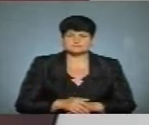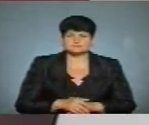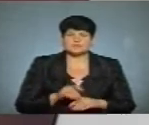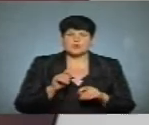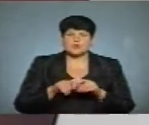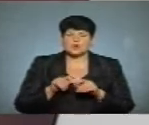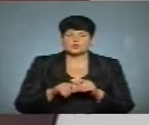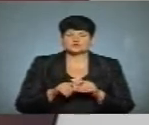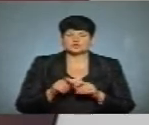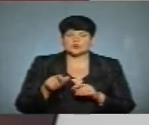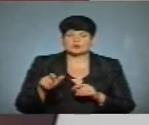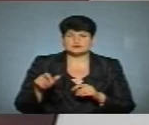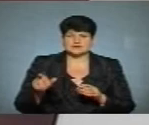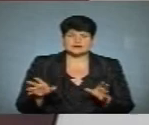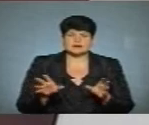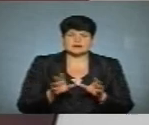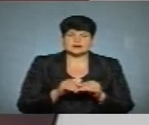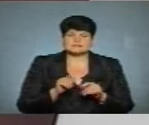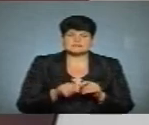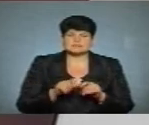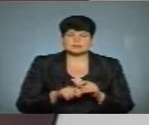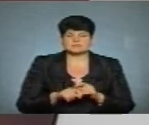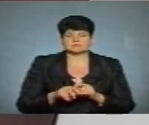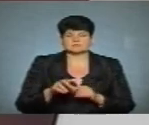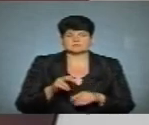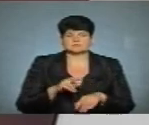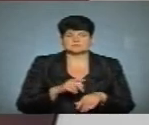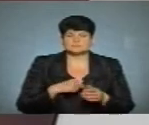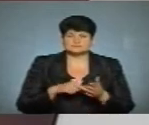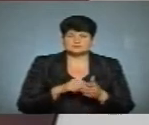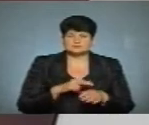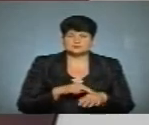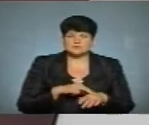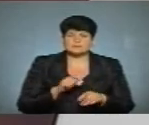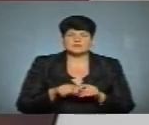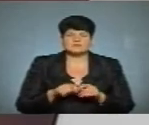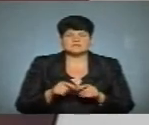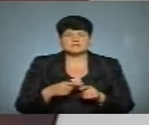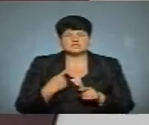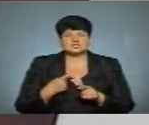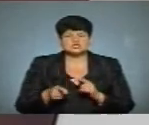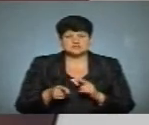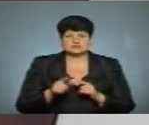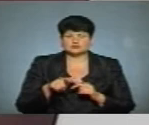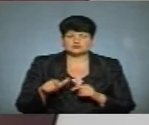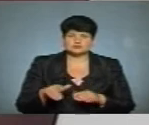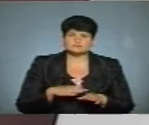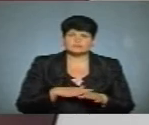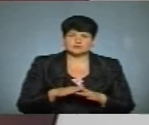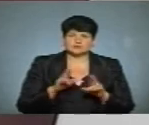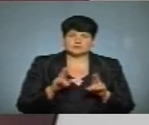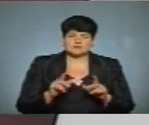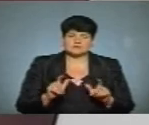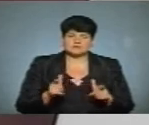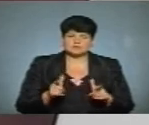Контролери «Тернопільелектротрансу» разом з інспекторами муніципальної поліції перевірили, чи пасажири у транспорті дотримуються правил карантину та